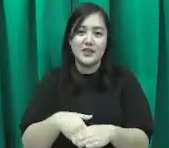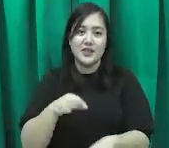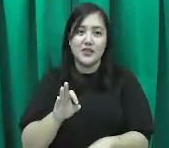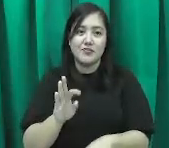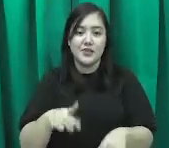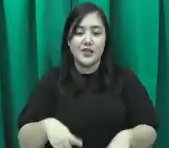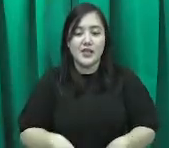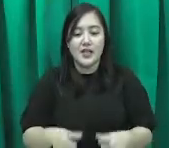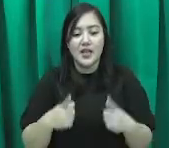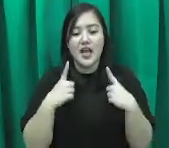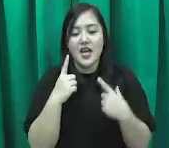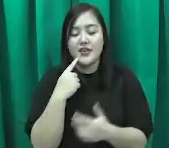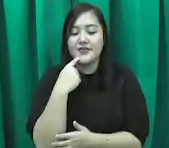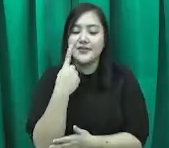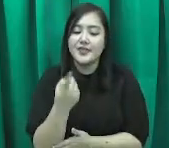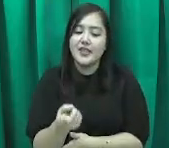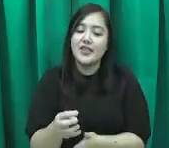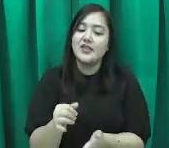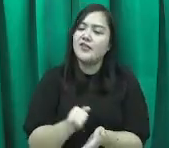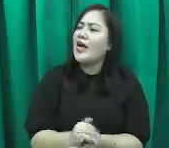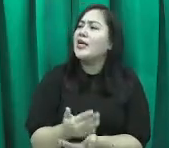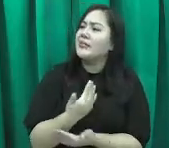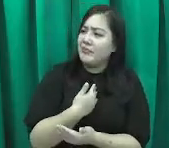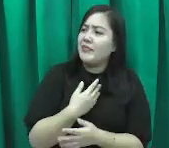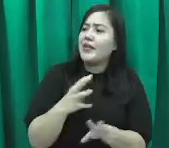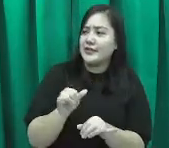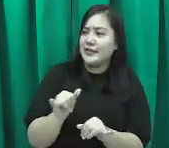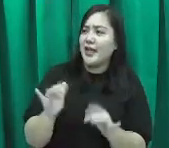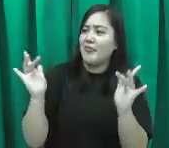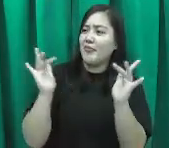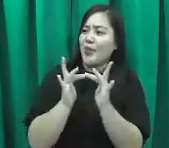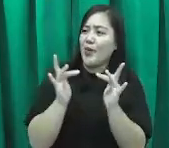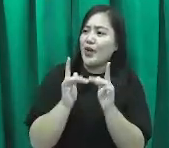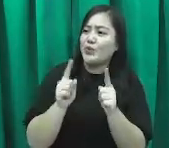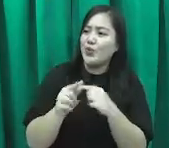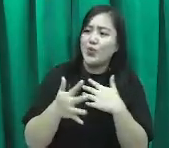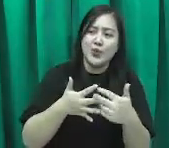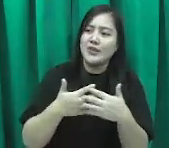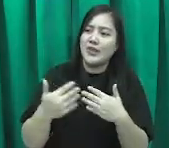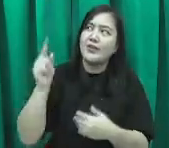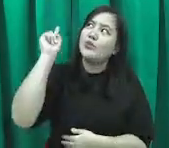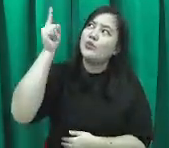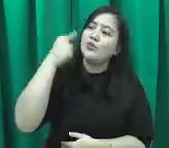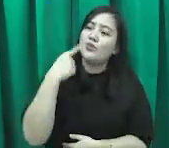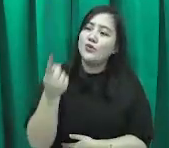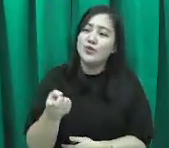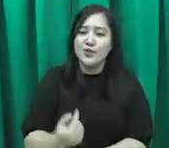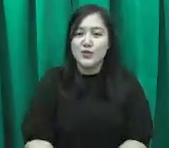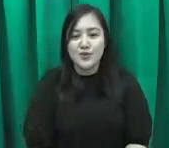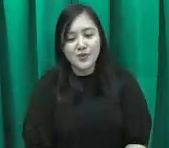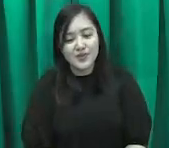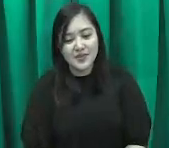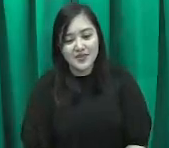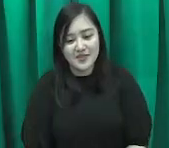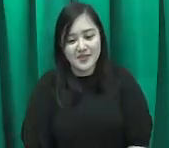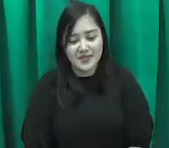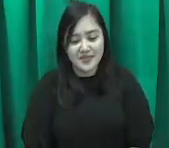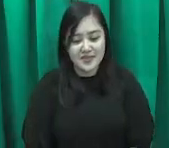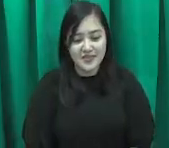Kagandaan. Sinabi din sa akin okay yan. Ba? Okay, okay ba? Okay naman. Okay ba? Kaya, okay ba yung mga plano, ma? Mga plano. Hindi